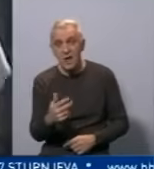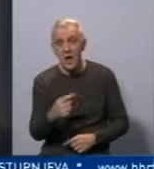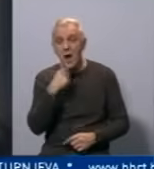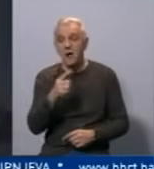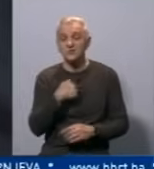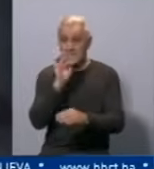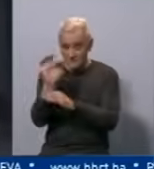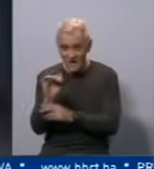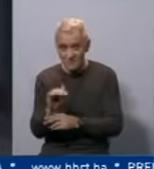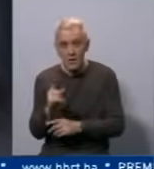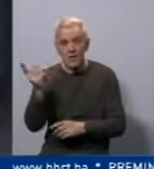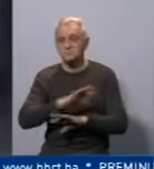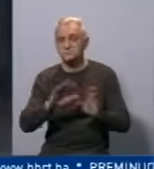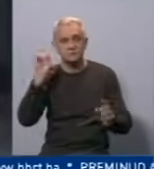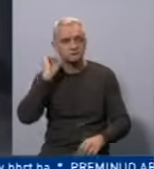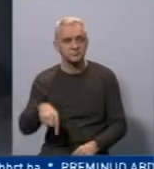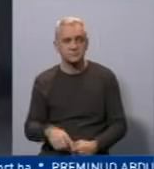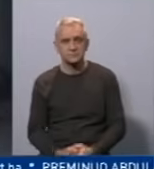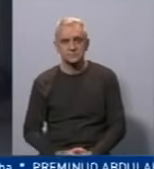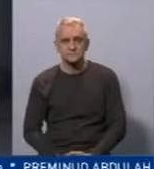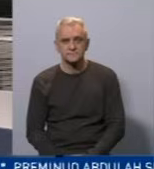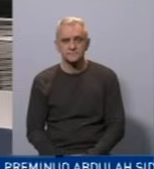nije reagovao.